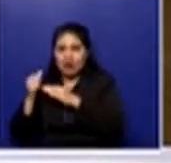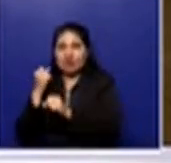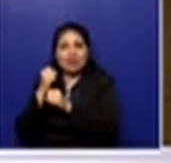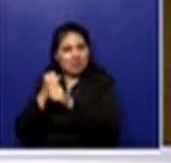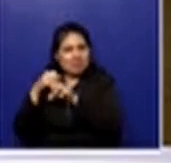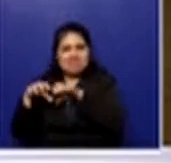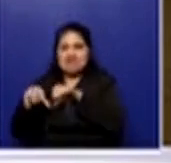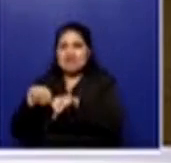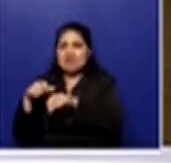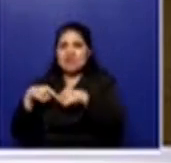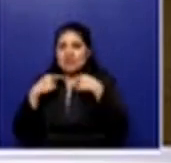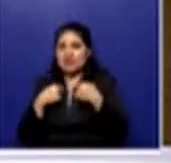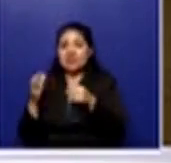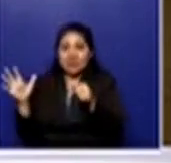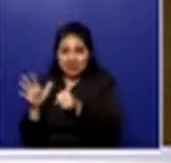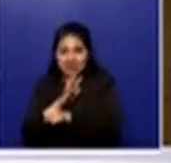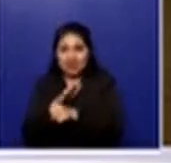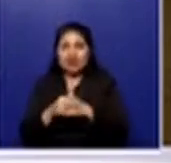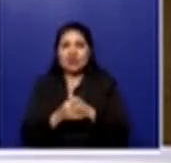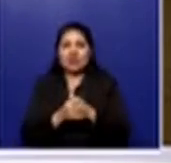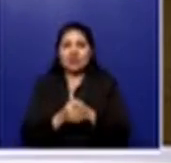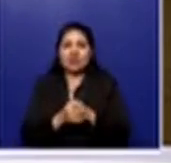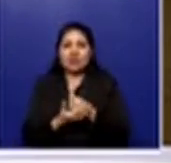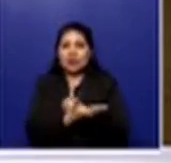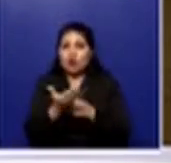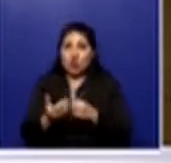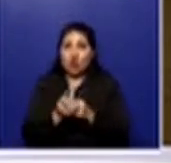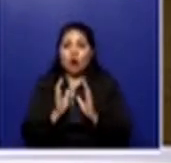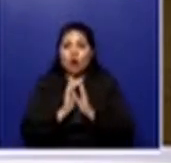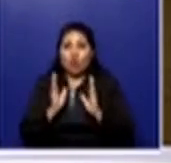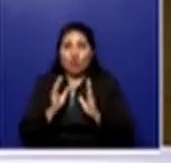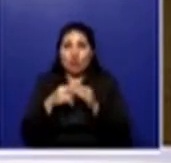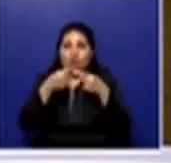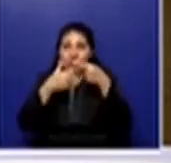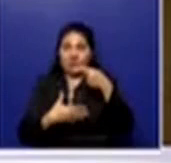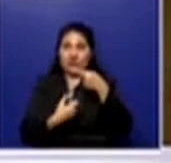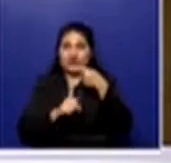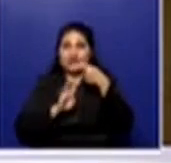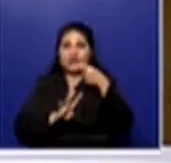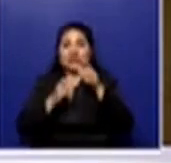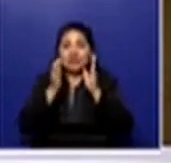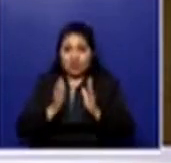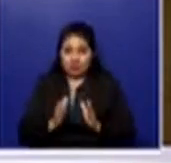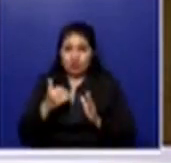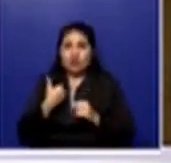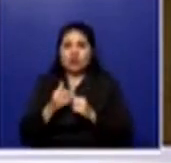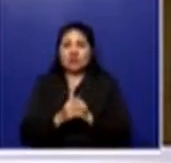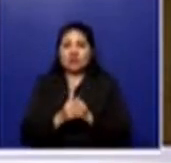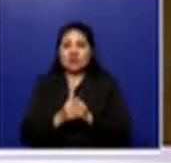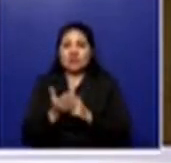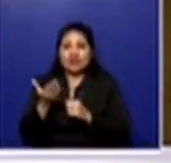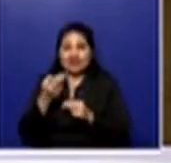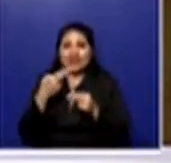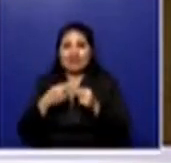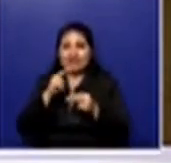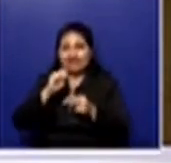คะดิฉันต้องขอบคุณทั้ง14ท่านท่านสมาชิกวุฒิสภาทั้ง14ท่านรวมทั้งท่านนิพน